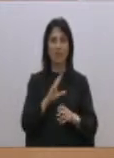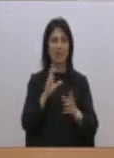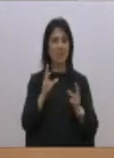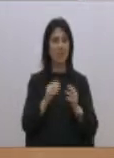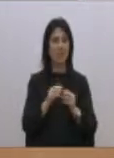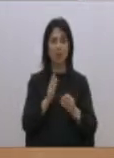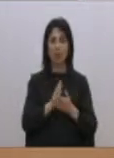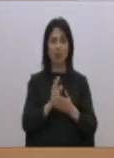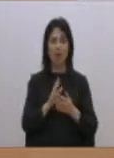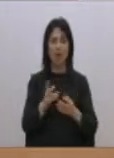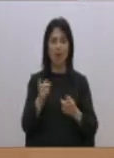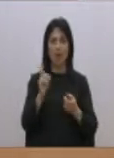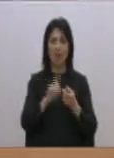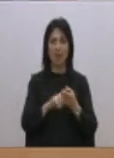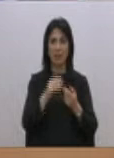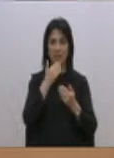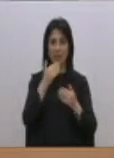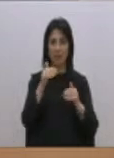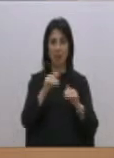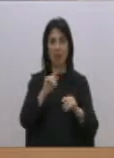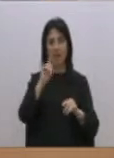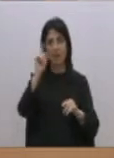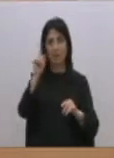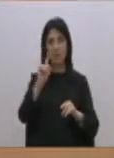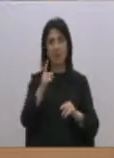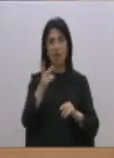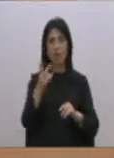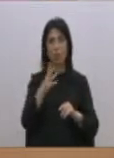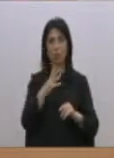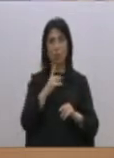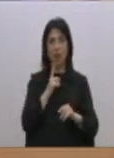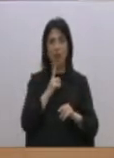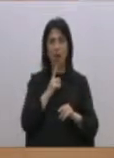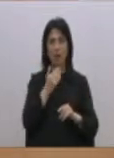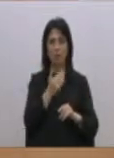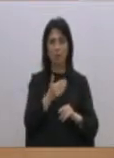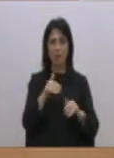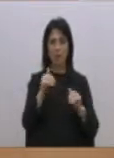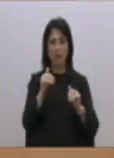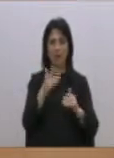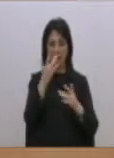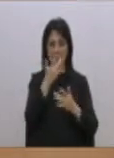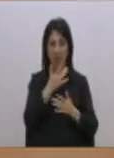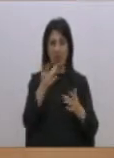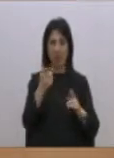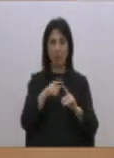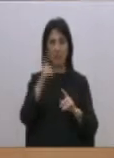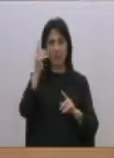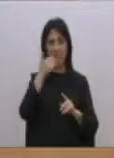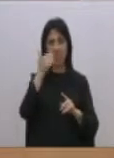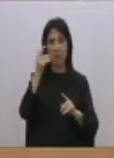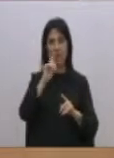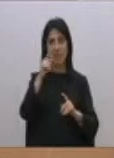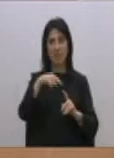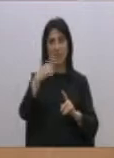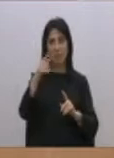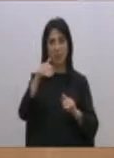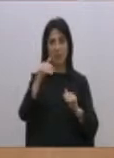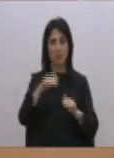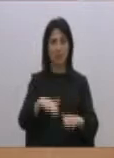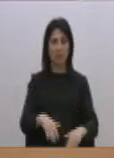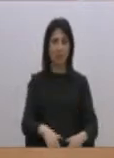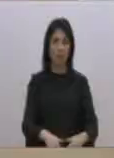არ არიან დამოკიდებული საბოლოო გადაწყვეტილებაზე, რატო უნდა დაელოდოს მათი გასაჯაროვება იმ საბოლოო ერთ წლის შემდეგ